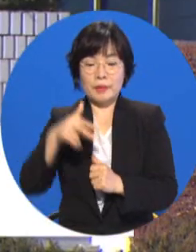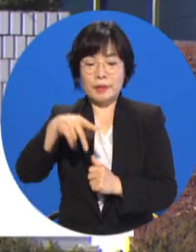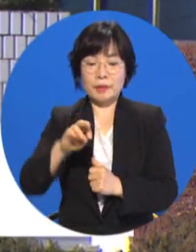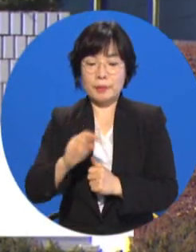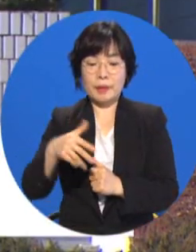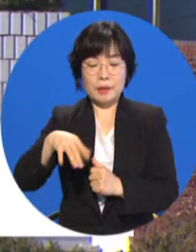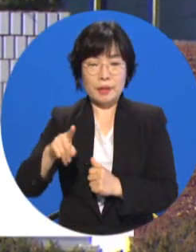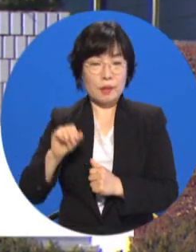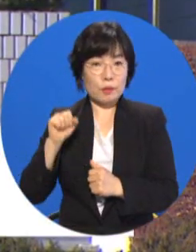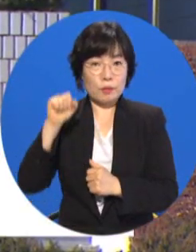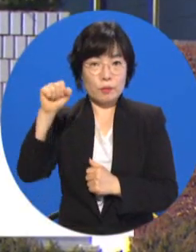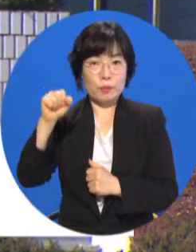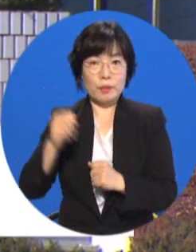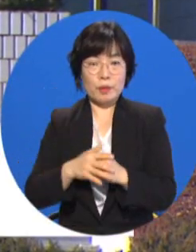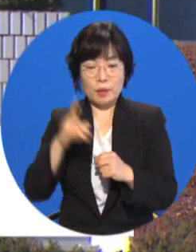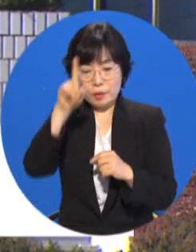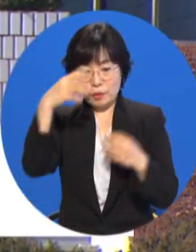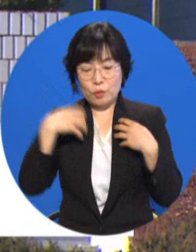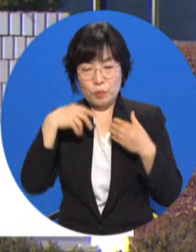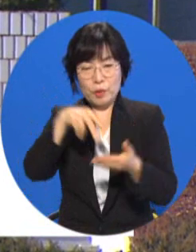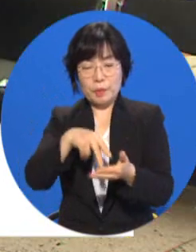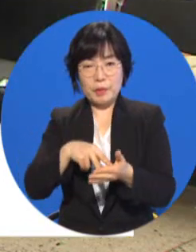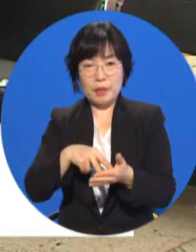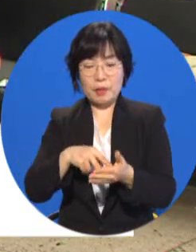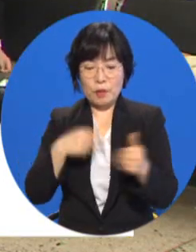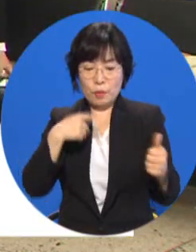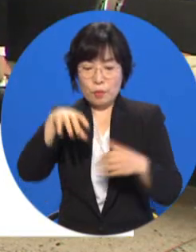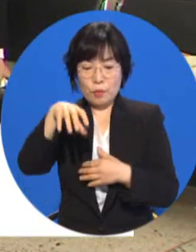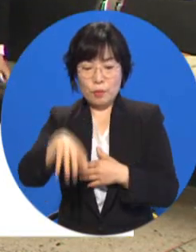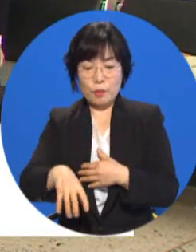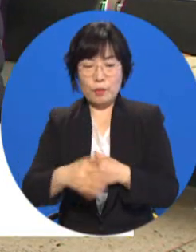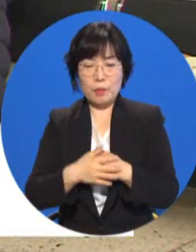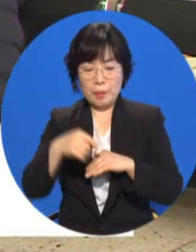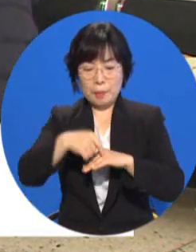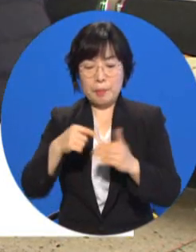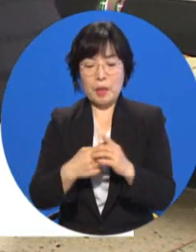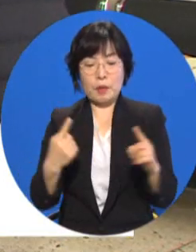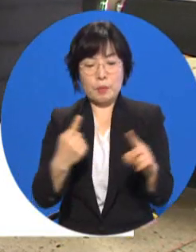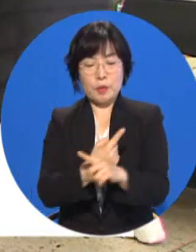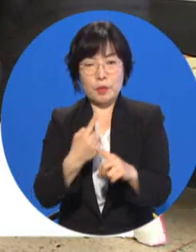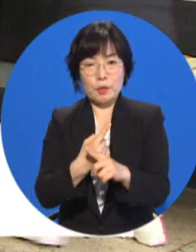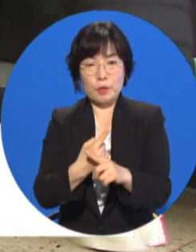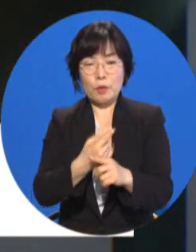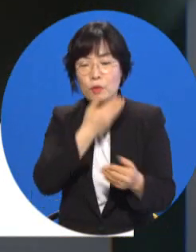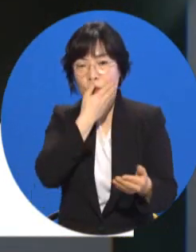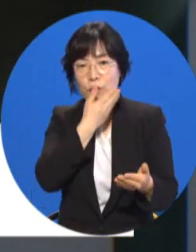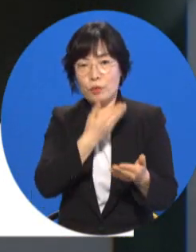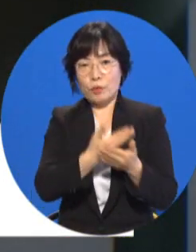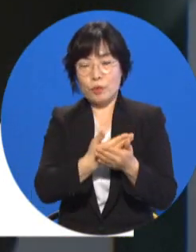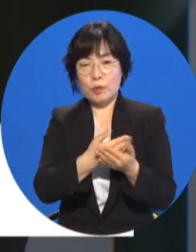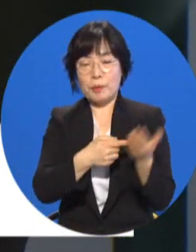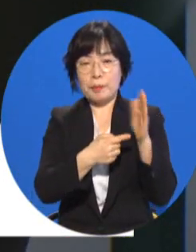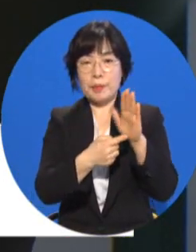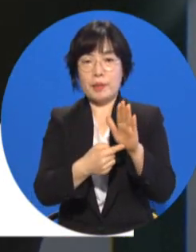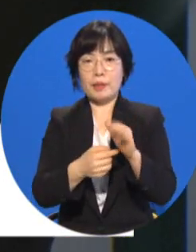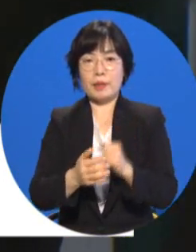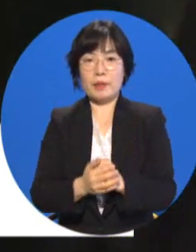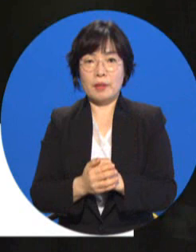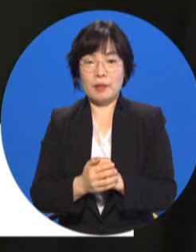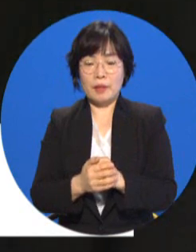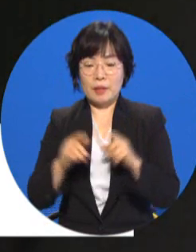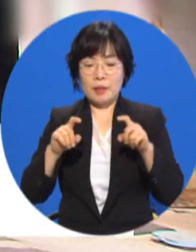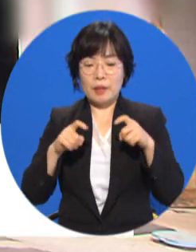장만채 예비후보도 정부 차원의 대처와 교육 현장에서 심리 상담사 활용이 중요하다고 밝혔습니다.